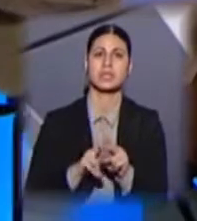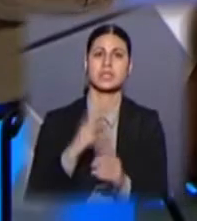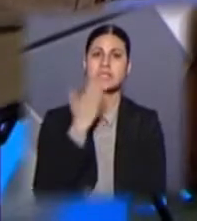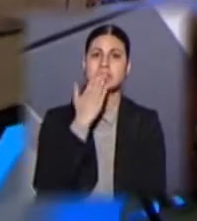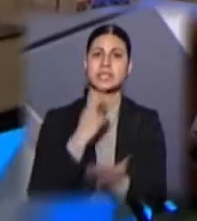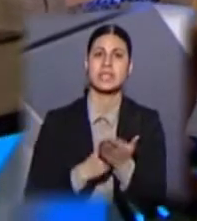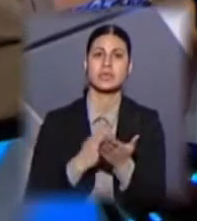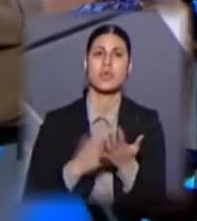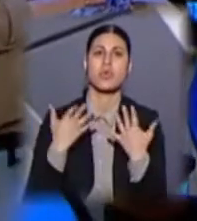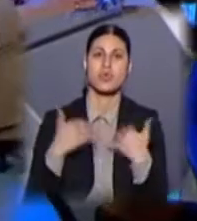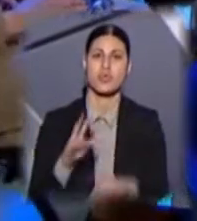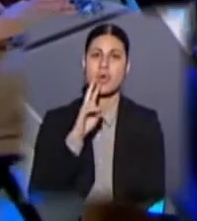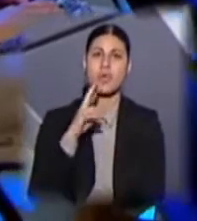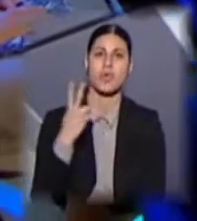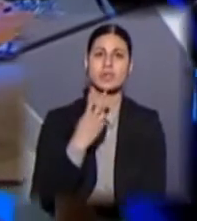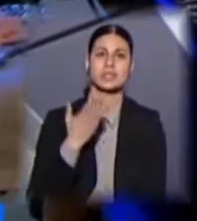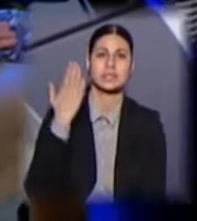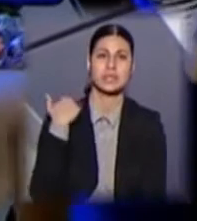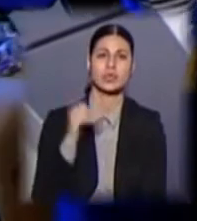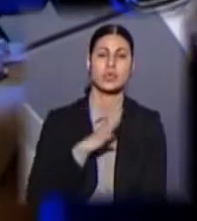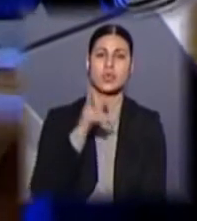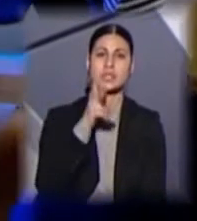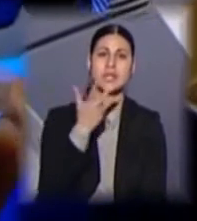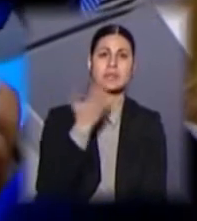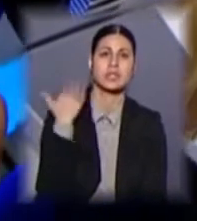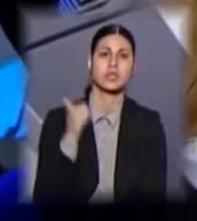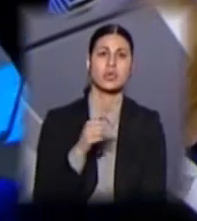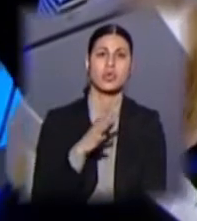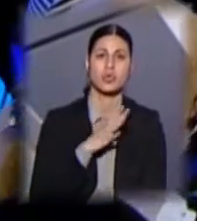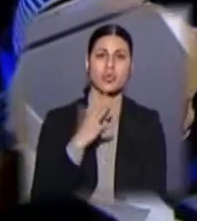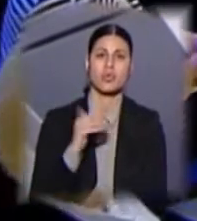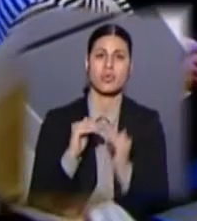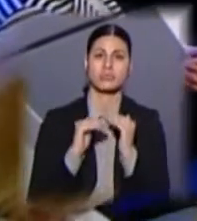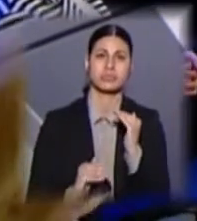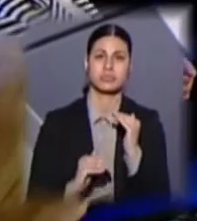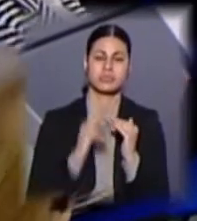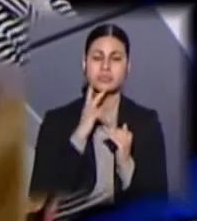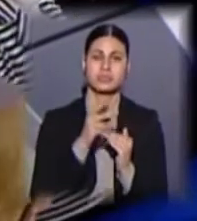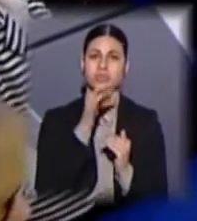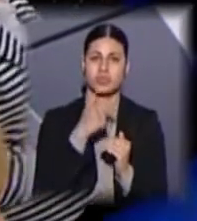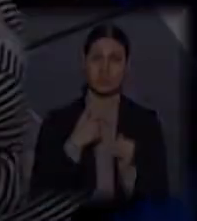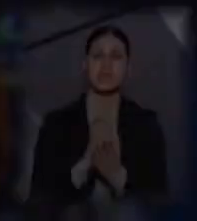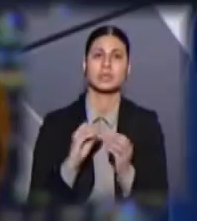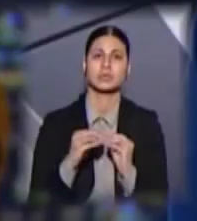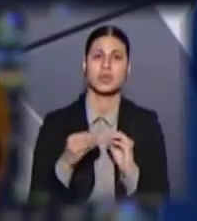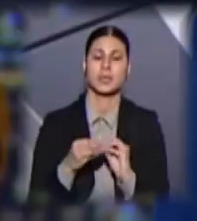სახელმძღვანელოები უკვე ორი წლის წინანდელი და სამი წლის წინანდელი სახელმძღვანელოები უკვე ჩამორჩა დროს, ამაზე თამამად